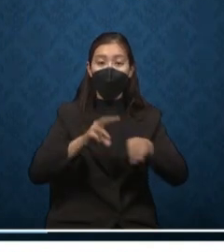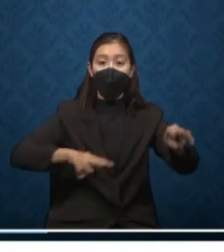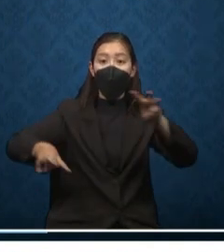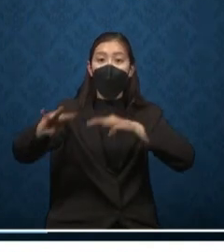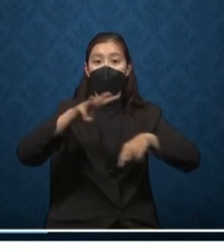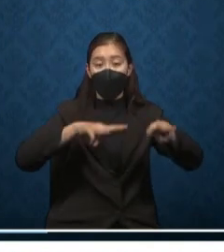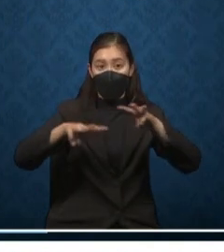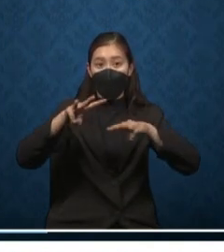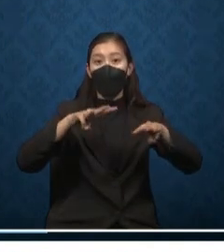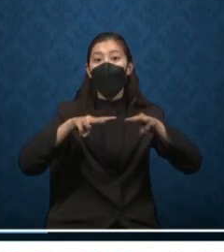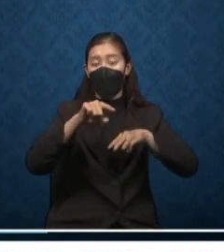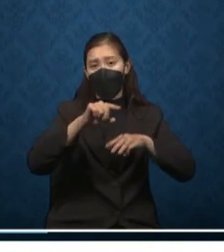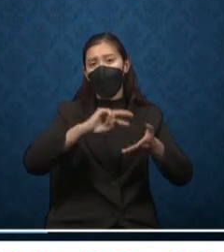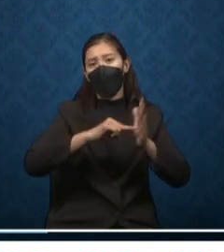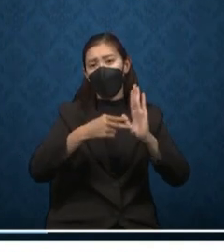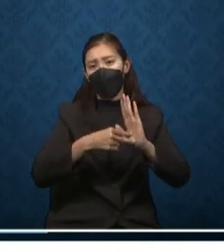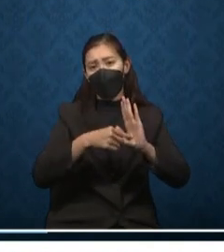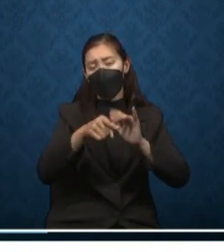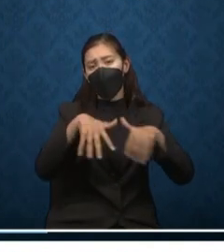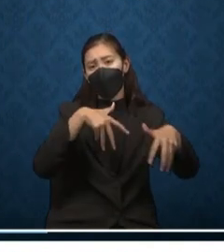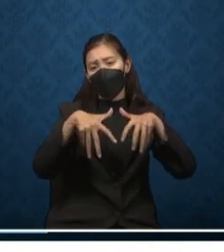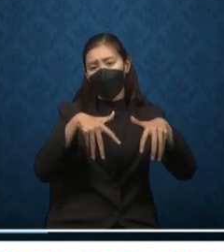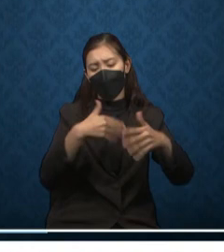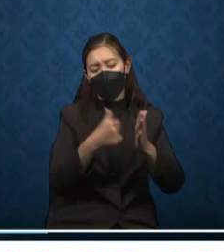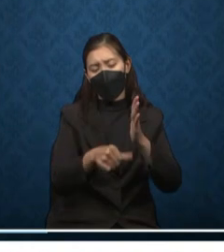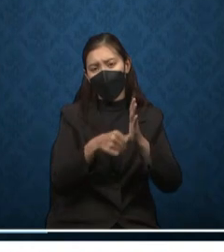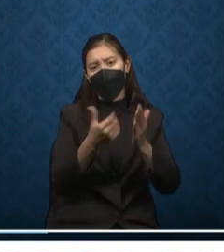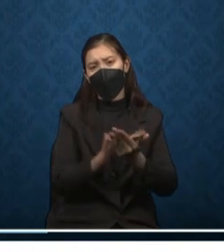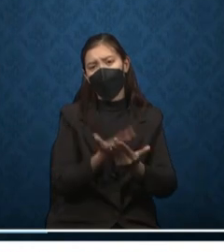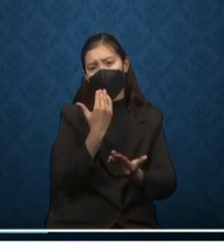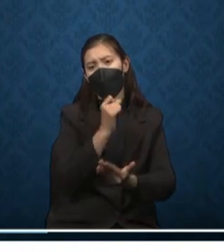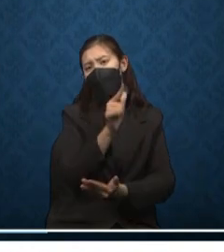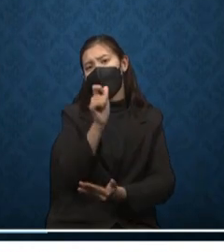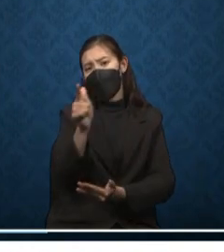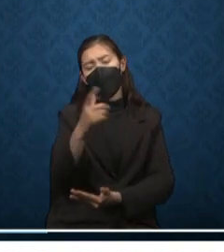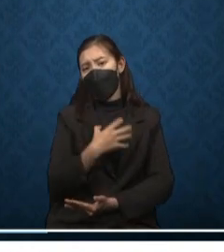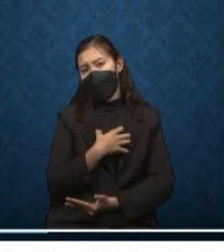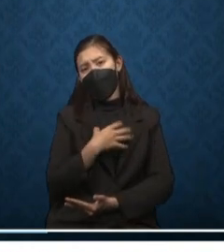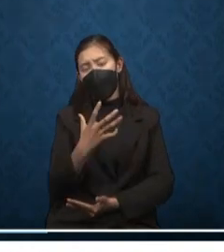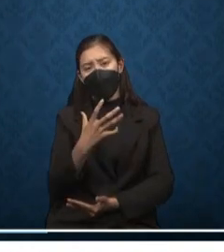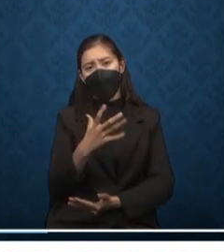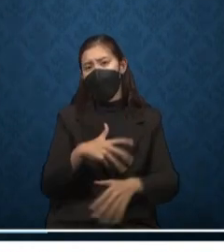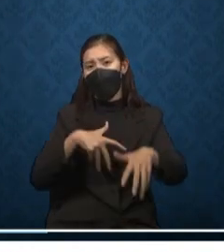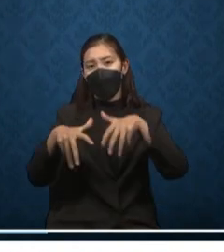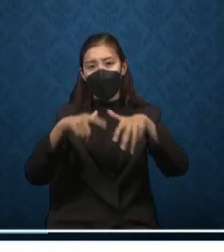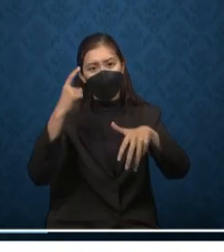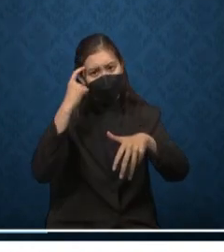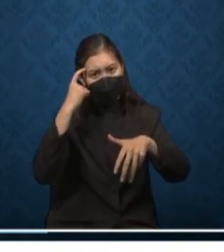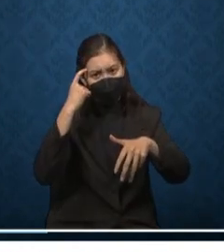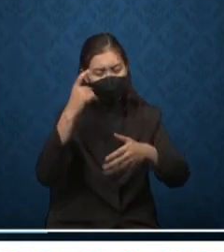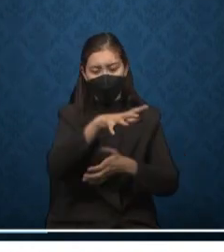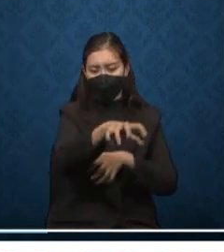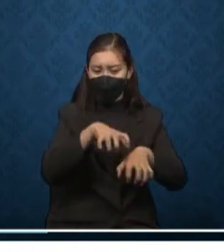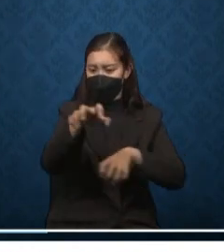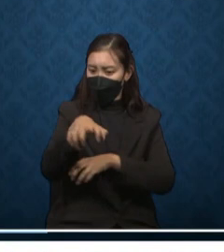ผมก็คิดว่านโยบายนี้นำมาสู่ข้อสนทนาแล้วครับว่าควรจะต้องมีการปรับปรุงตัวระเบียบข้อกำหนดนี้หรือ